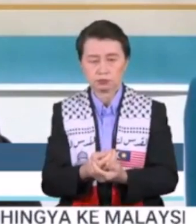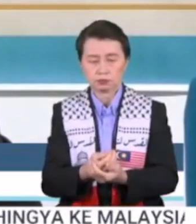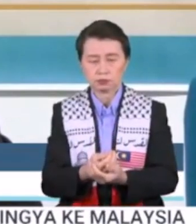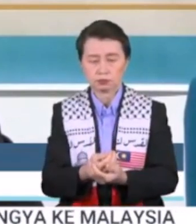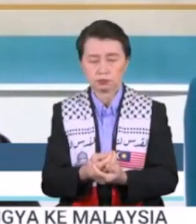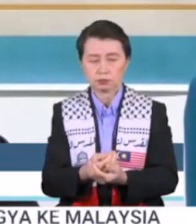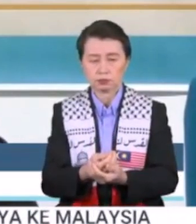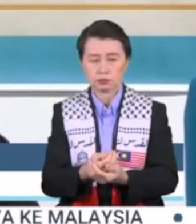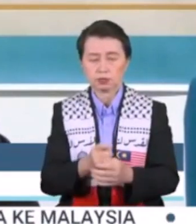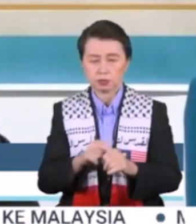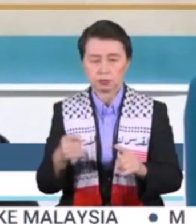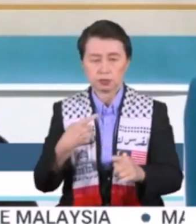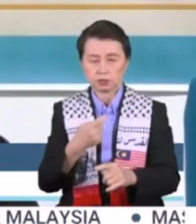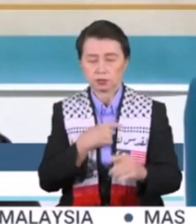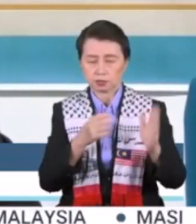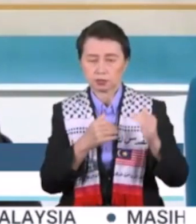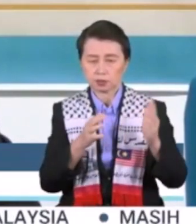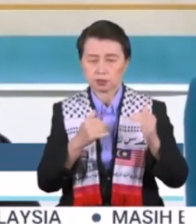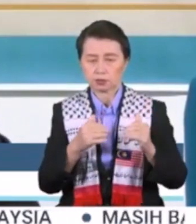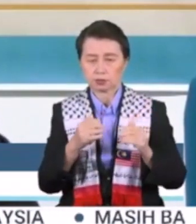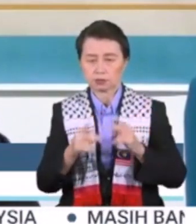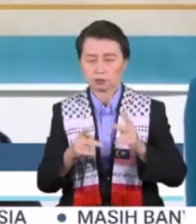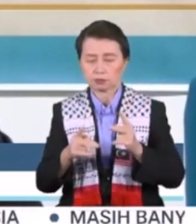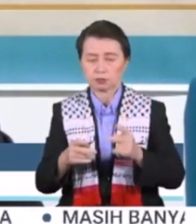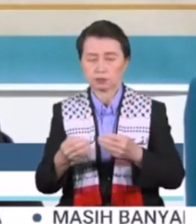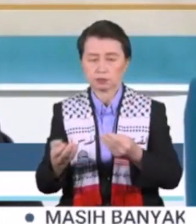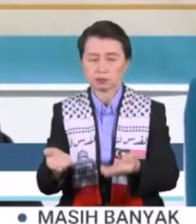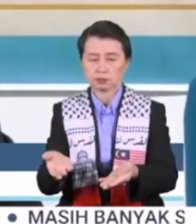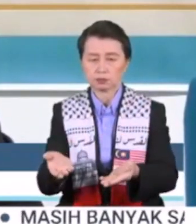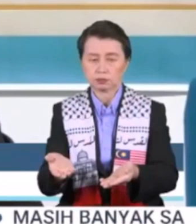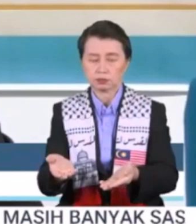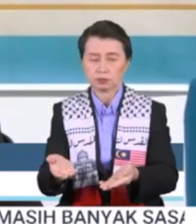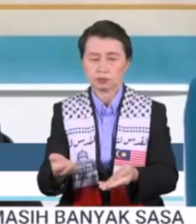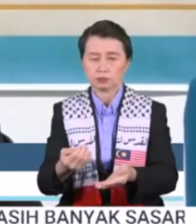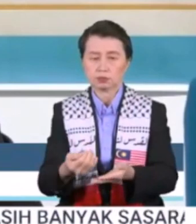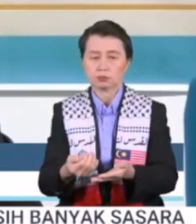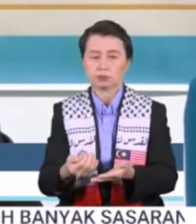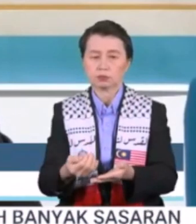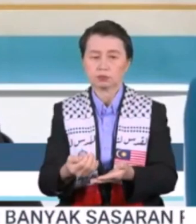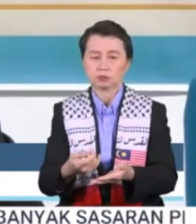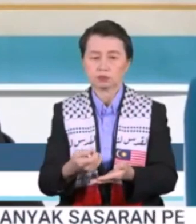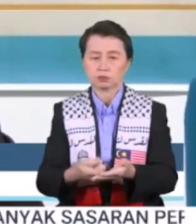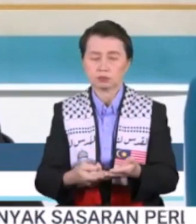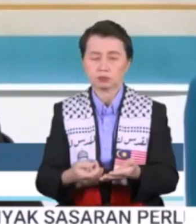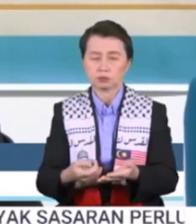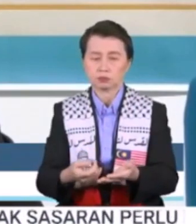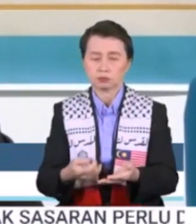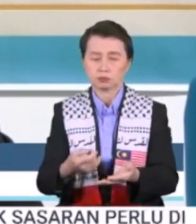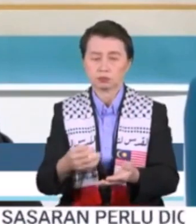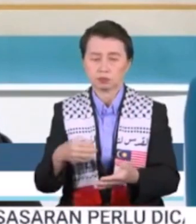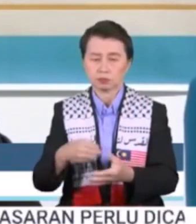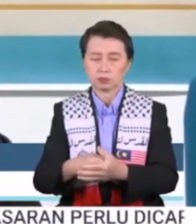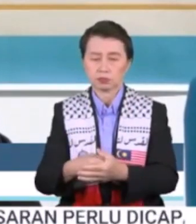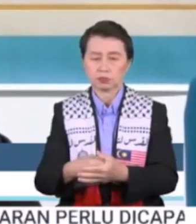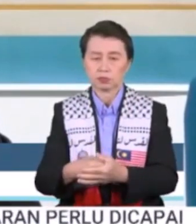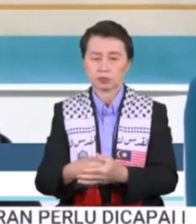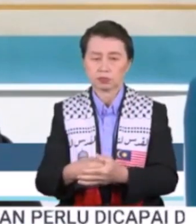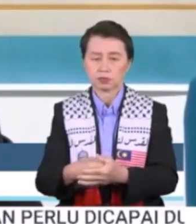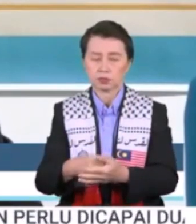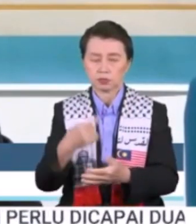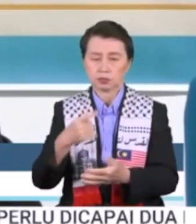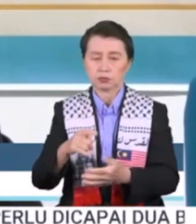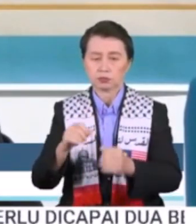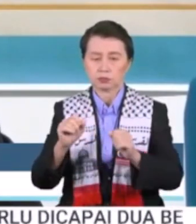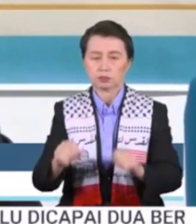Jadi, tapi kita haraplah dengan bila ramai keluar, kadar kesesakan dalam penjara,